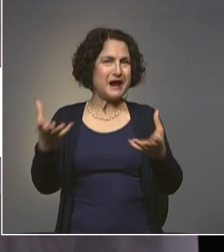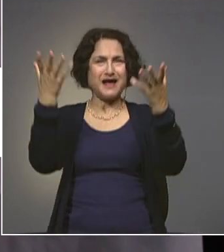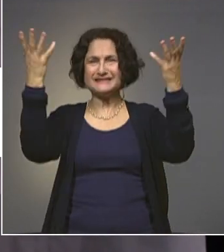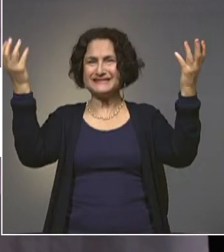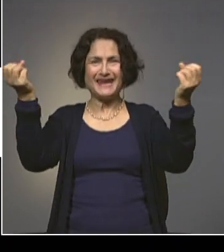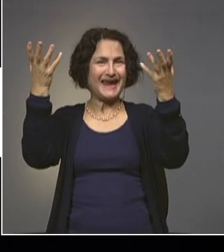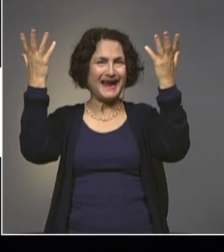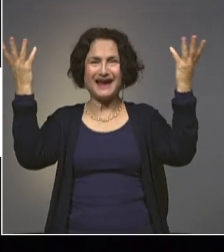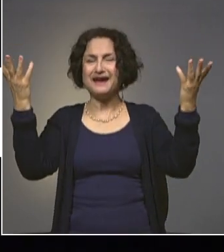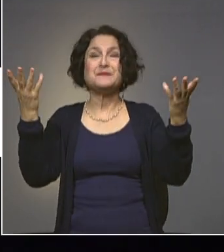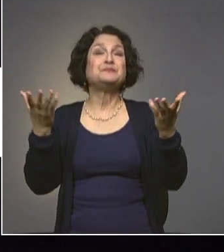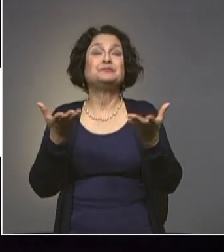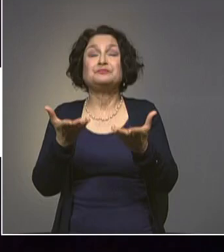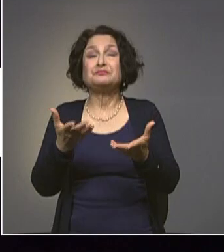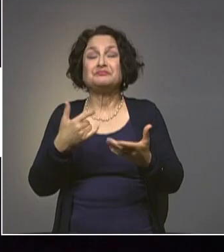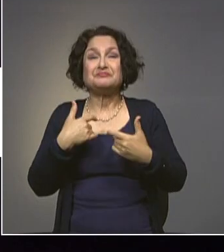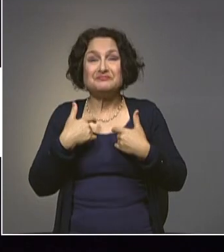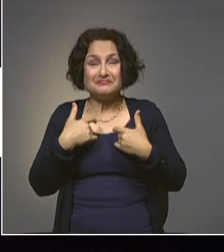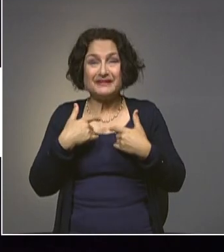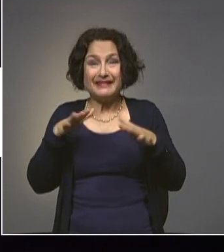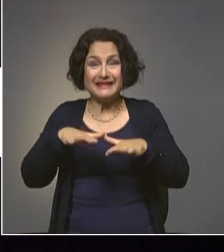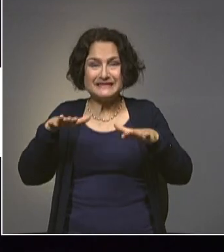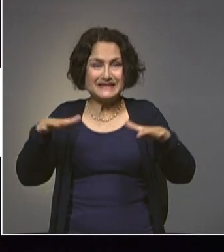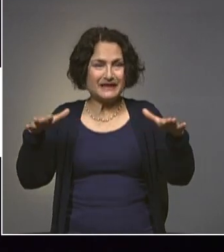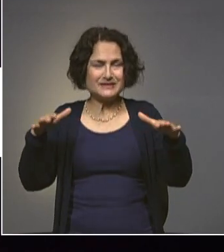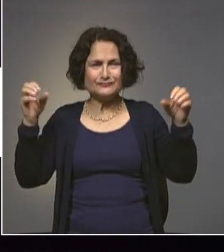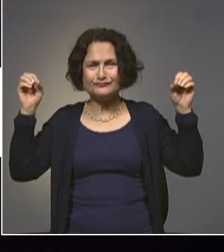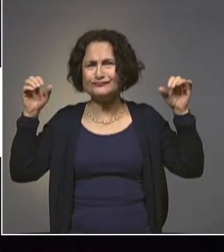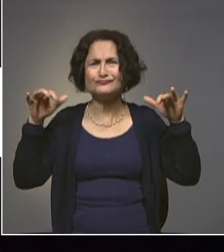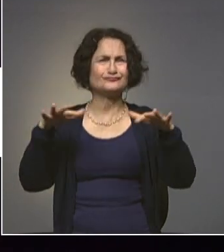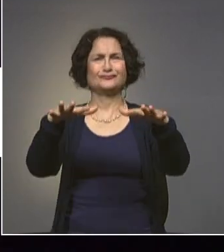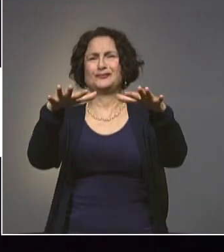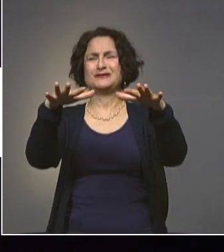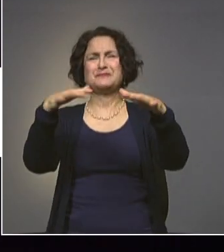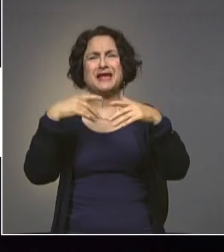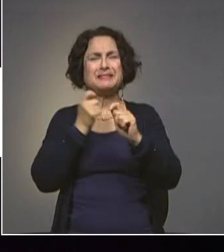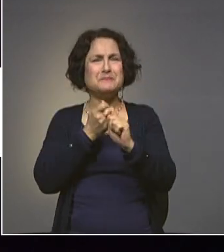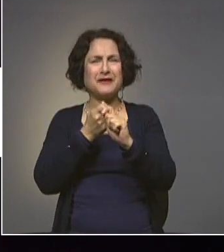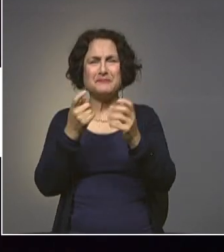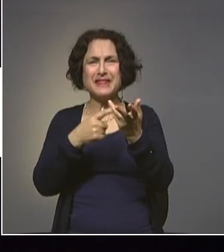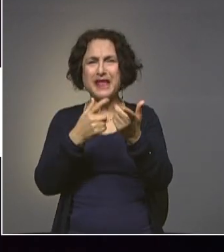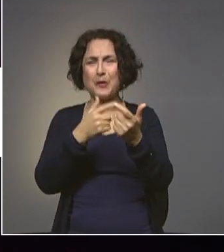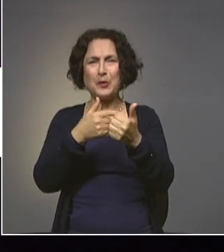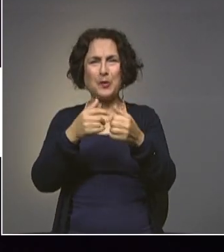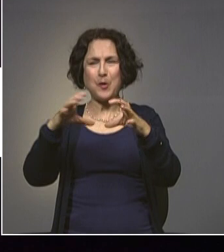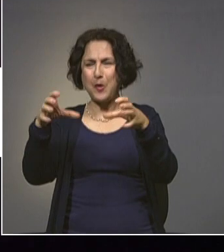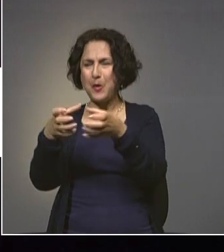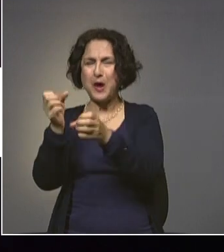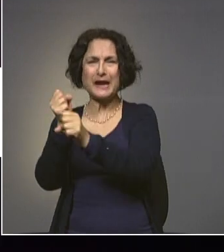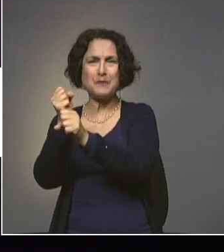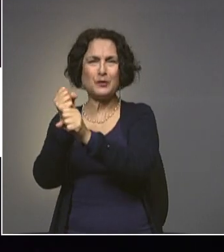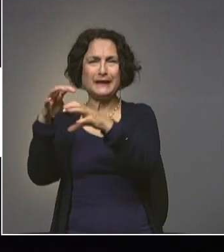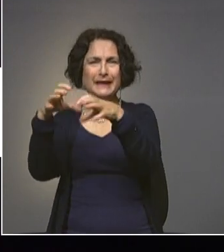би, нашите очаквания, да. Защото децата се впуснаха. Тоест, направихме няколко работилници, импровизационни